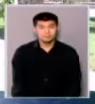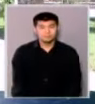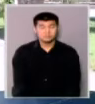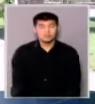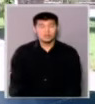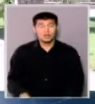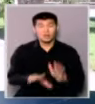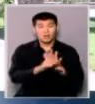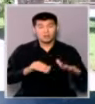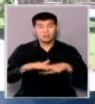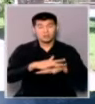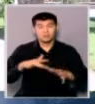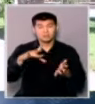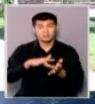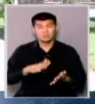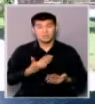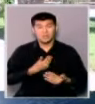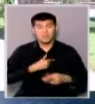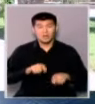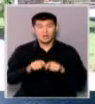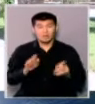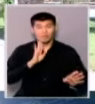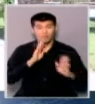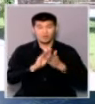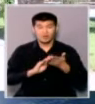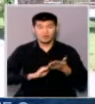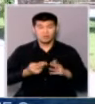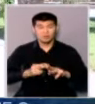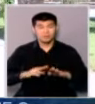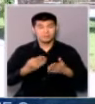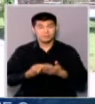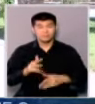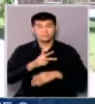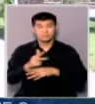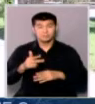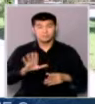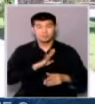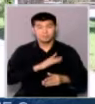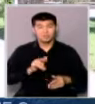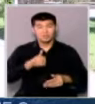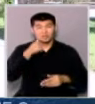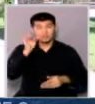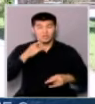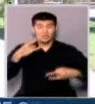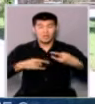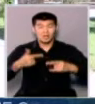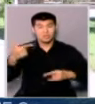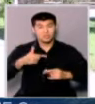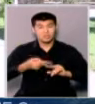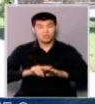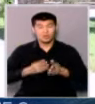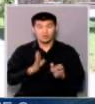Как депутат городского маслихата, я открыто выразил свое мнение по поводу материала, который вышел в эфире телеканала «Атырау»